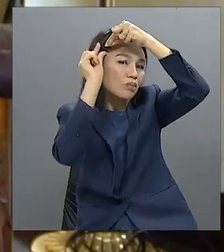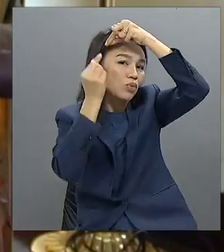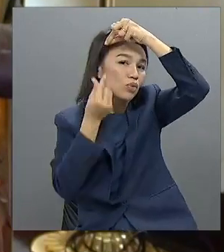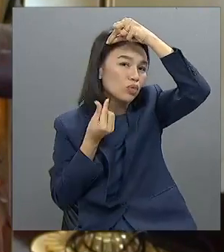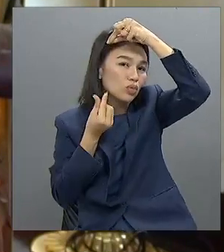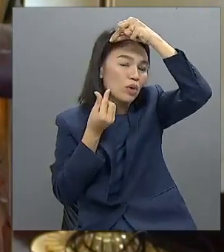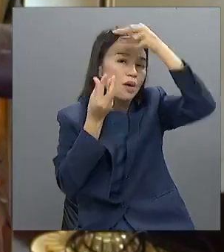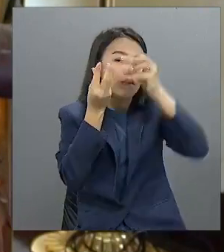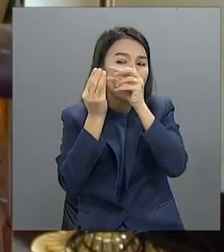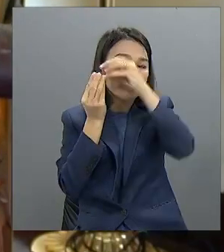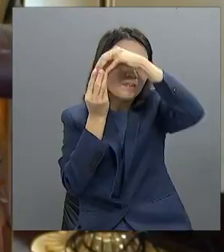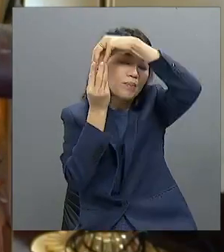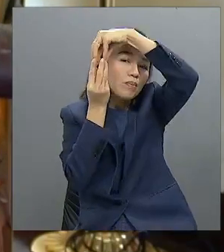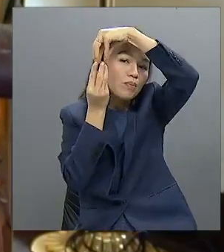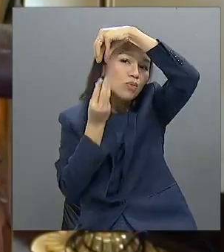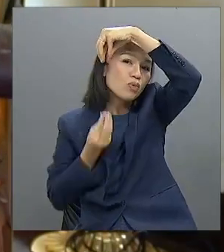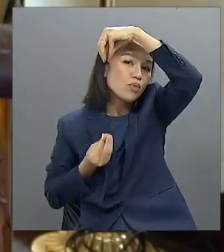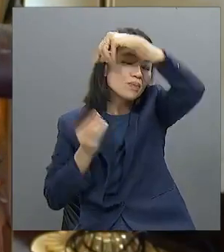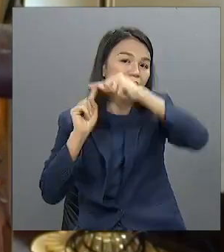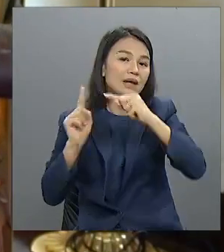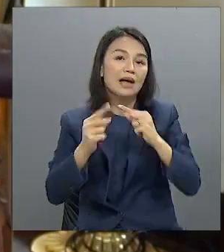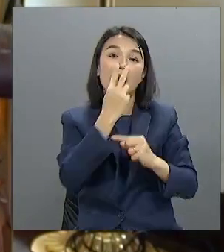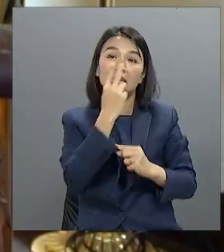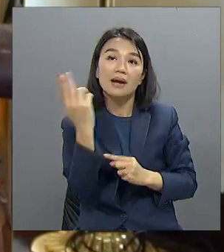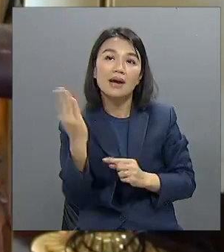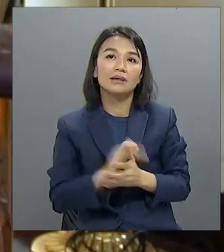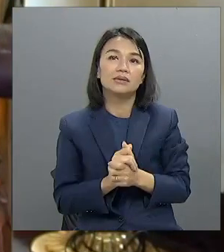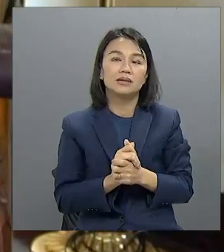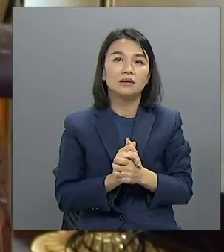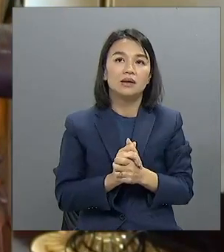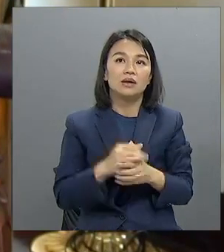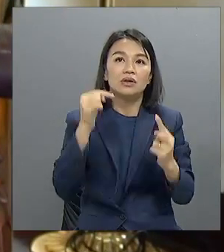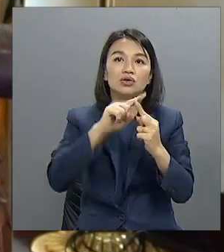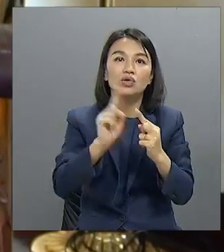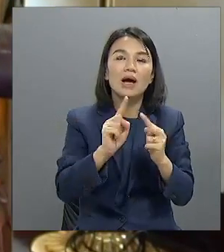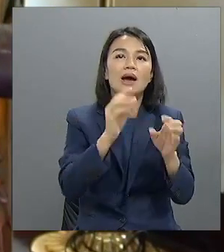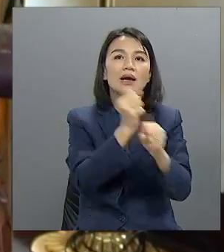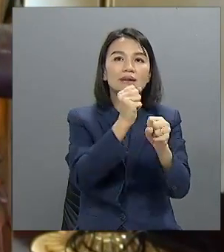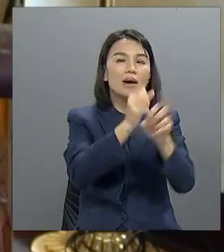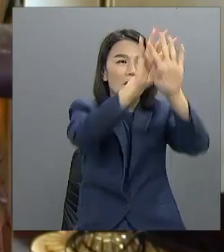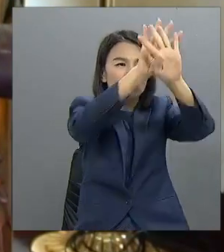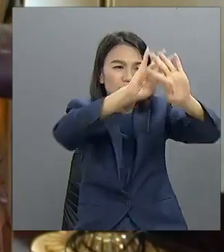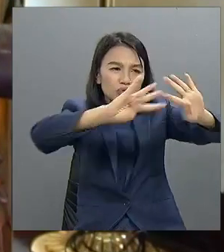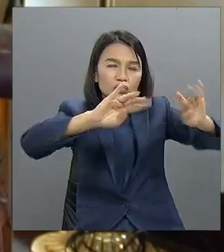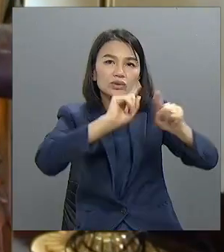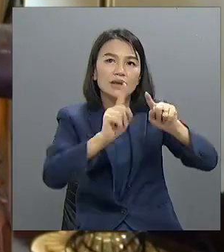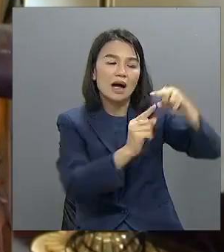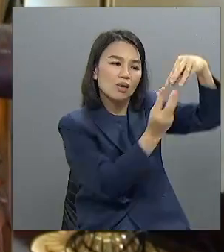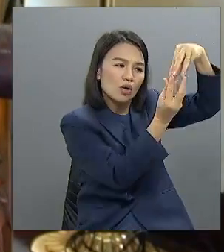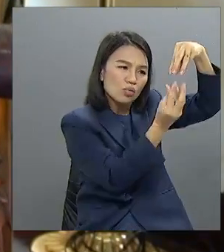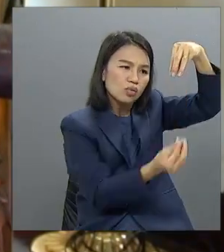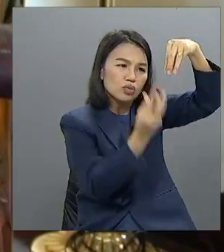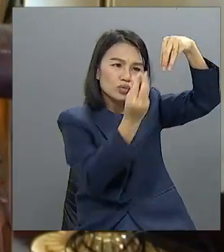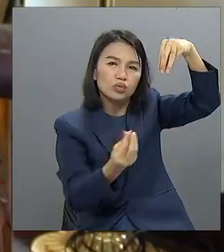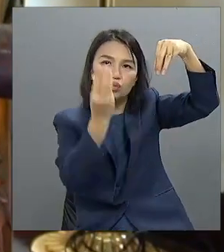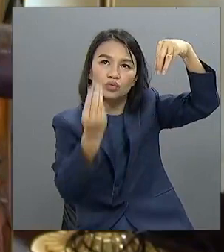ะแล้วก็ในส่วนของเครื่องแขวนนะคะในวังต่างๆจะเห็นสังเกตได้เลยว่าส่วนใหญ่แล้วเนี่ยตรงส่วนของผู้บ่าวเนี่ยก็